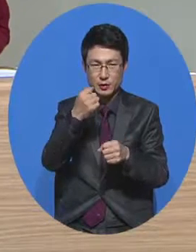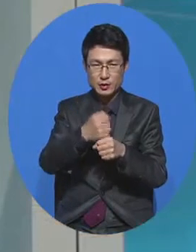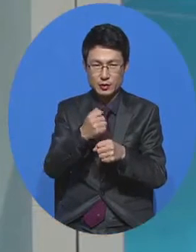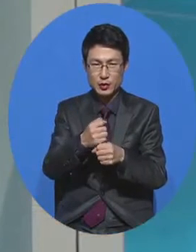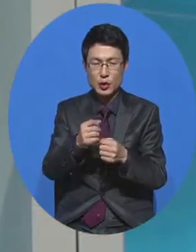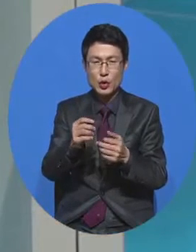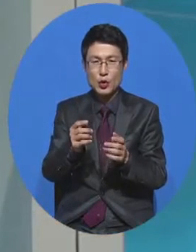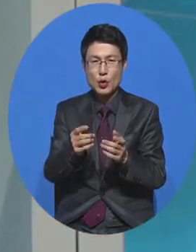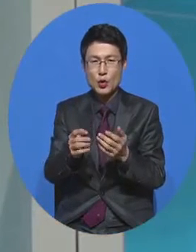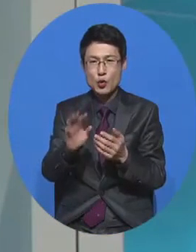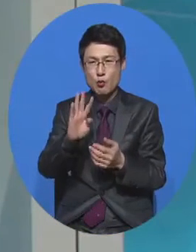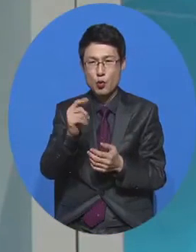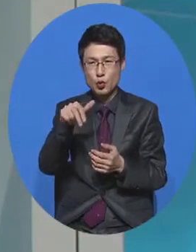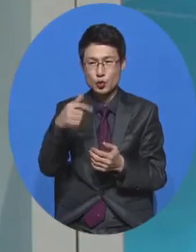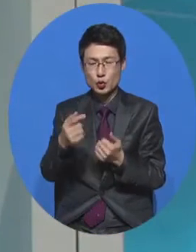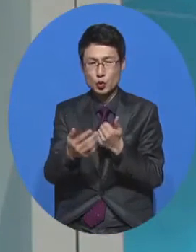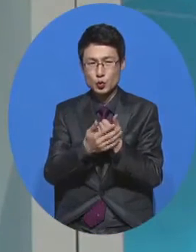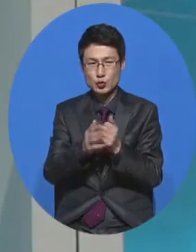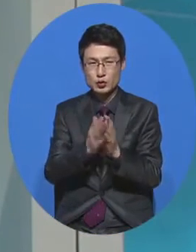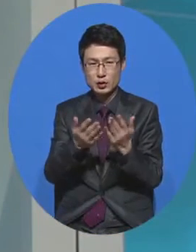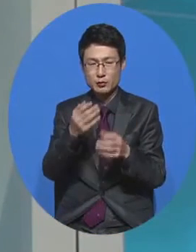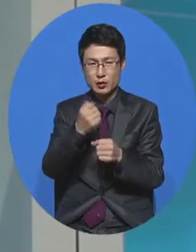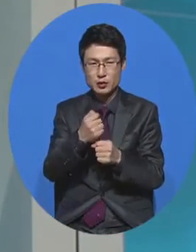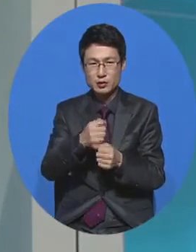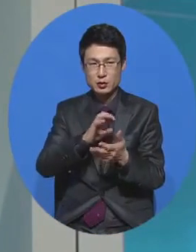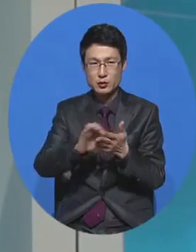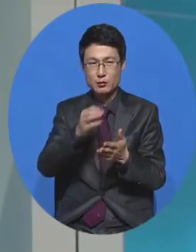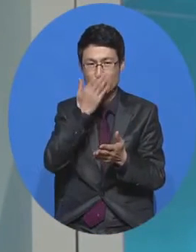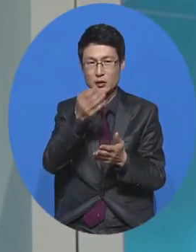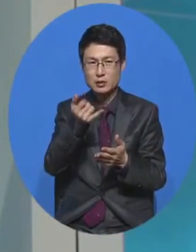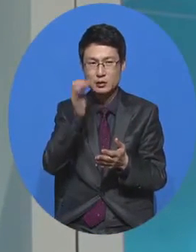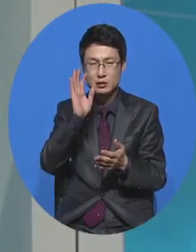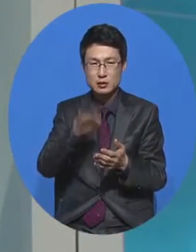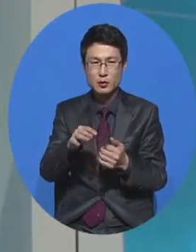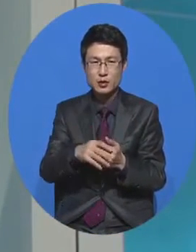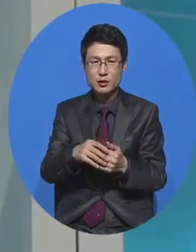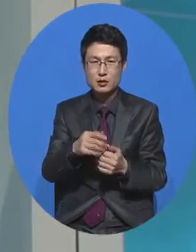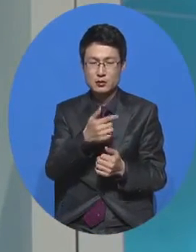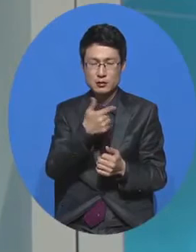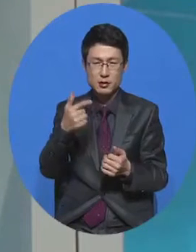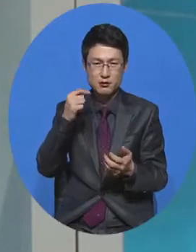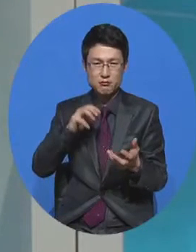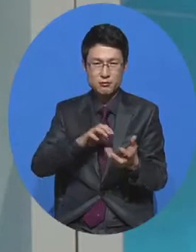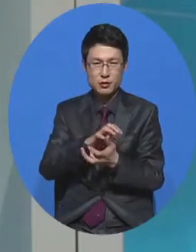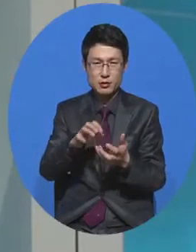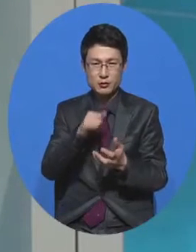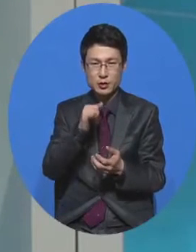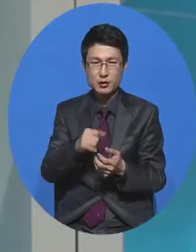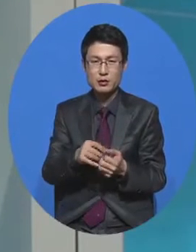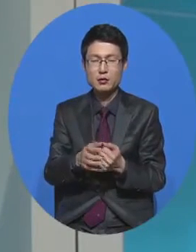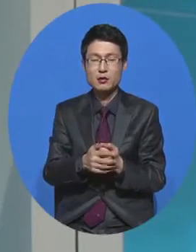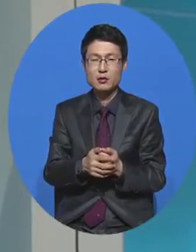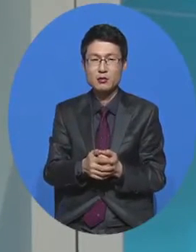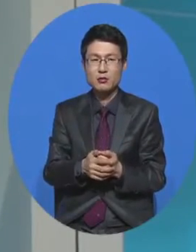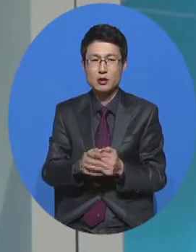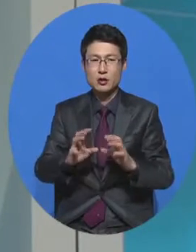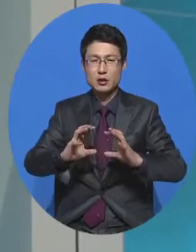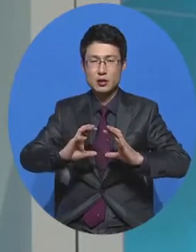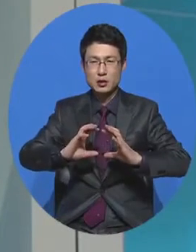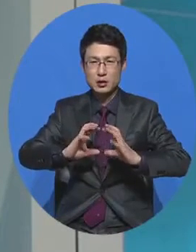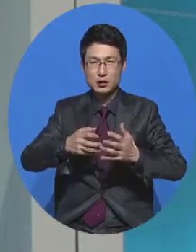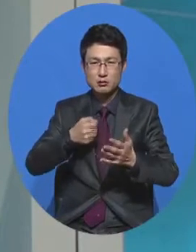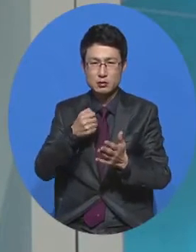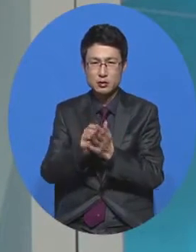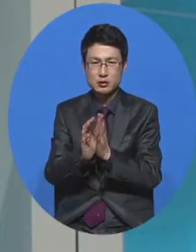만들어서 사용할 수도 있겠습니다만 그러나 굉장히 혼란이 있을 수 밖에 없구요 아무튼 정답은 국정 교과서 폐기